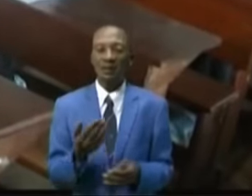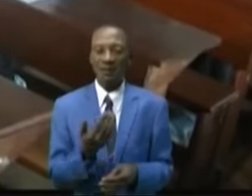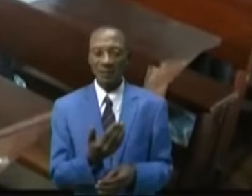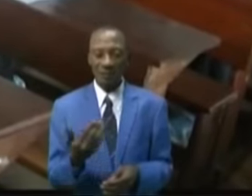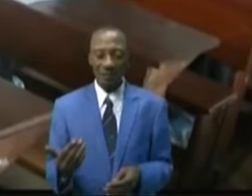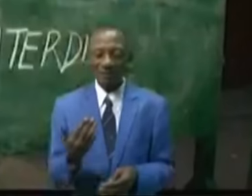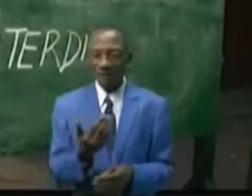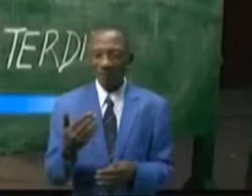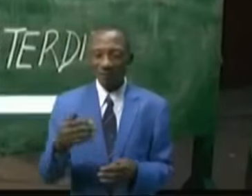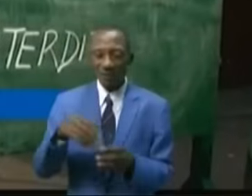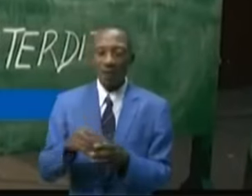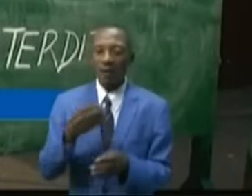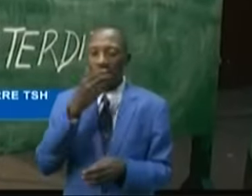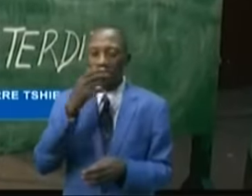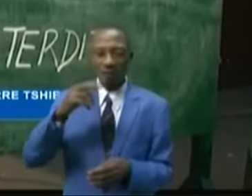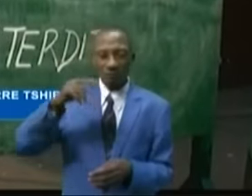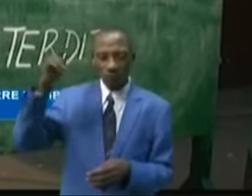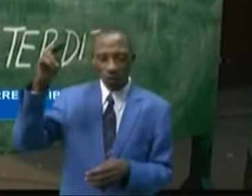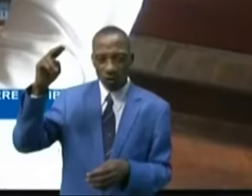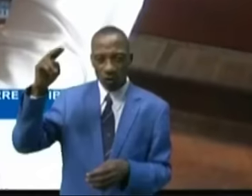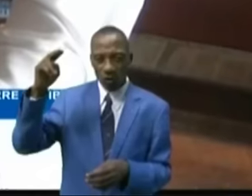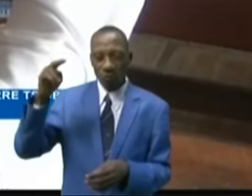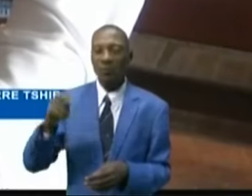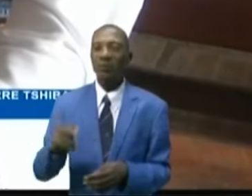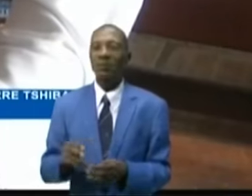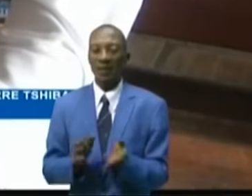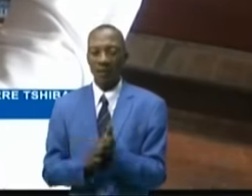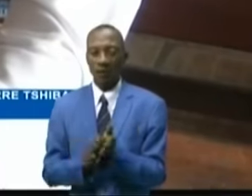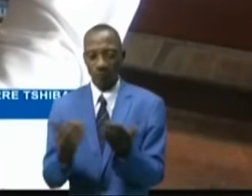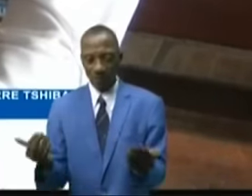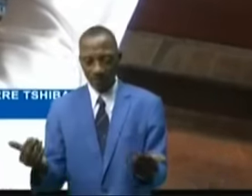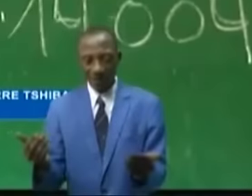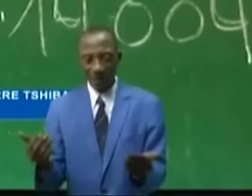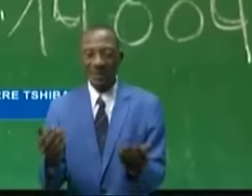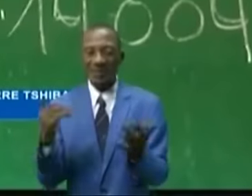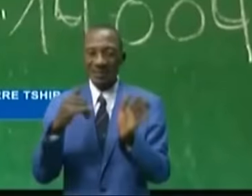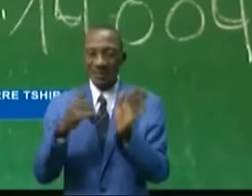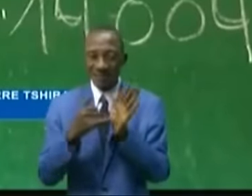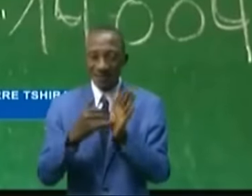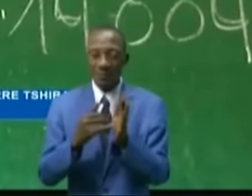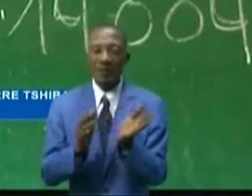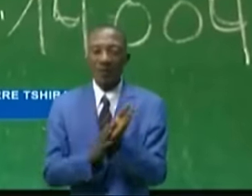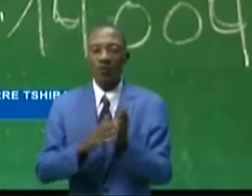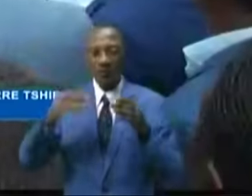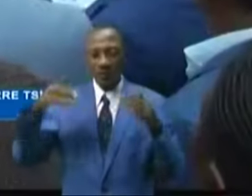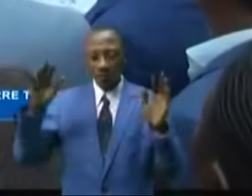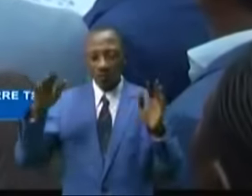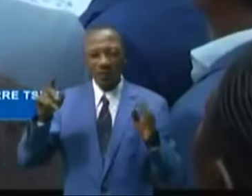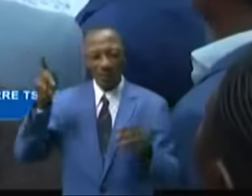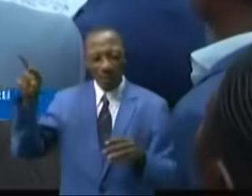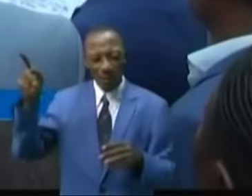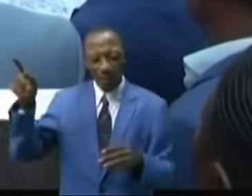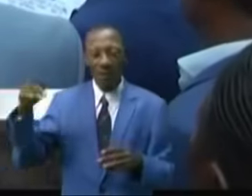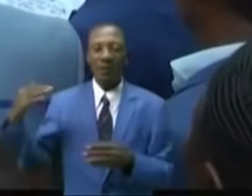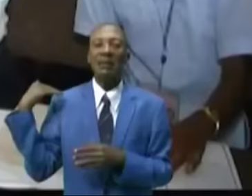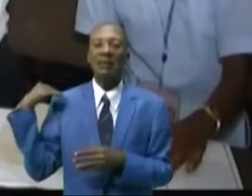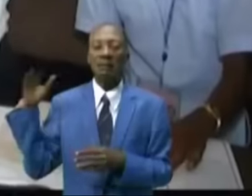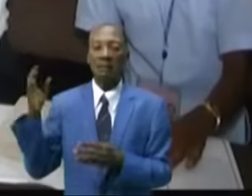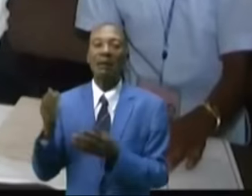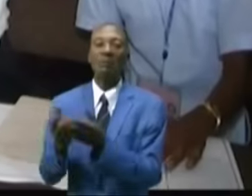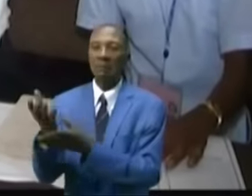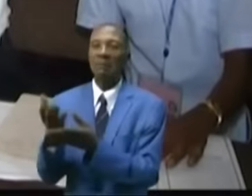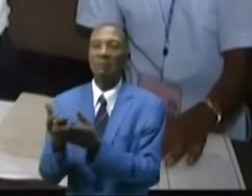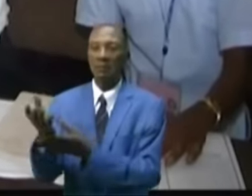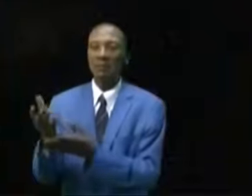Nord Kivu, ceux du primaire pour l'ENAFEP, du CTEB pour les TENASOPS et des humanités pour l'examen d'État.